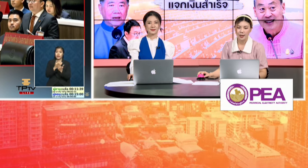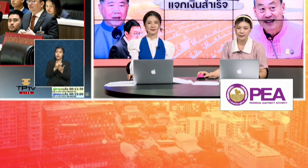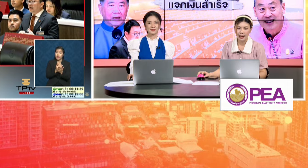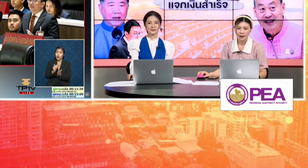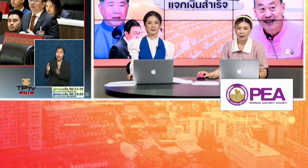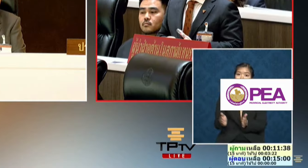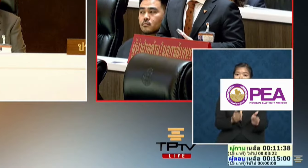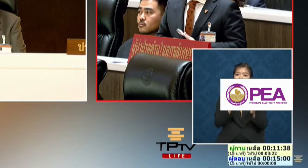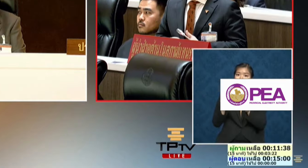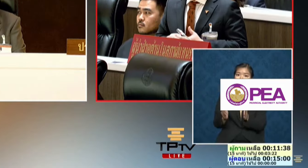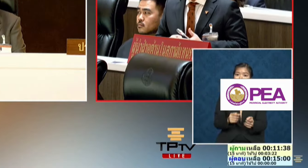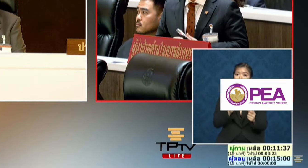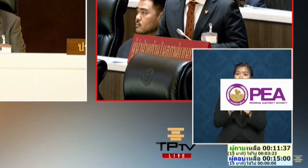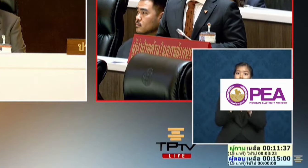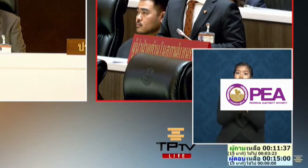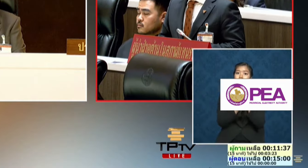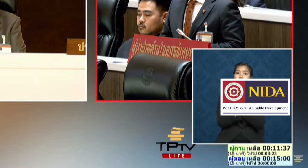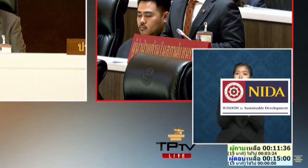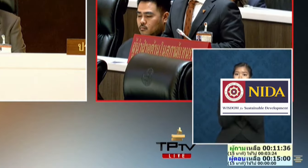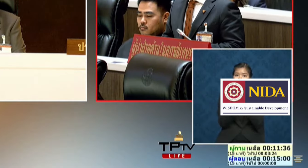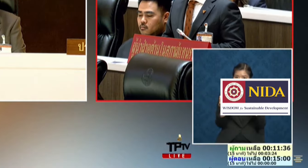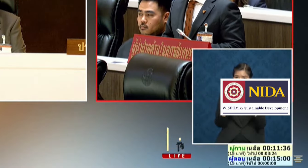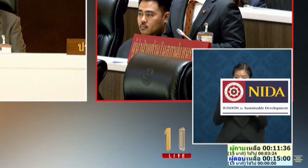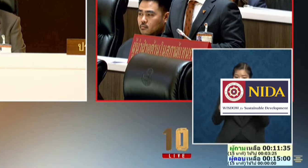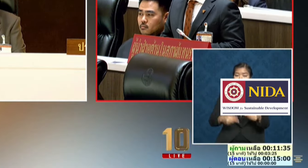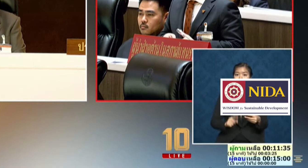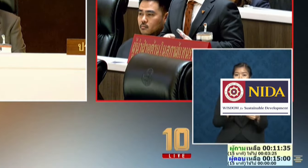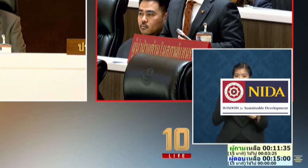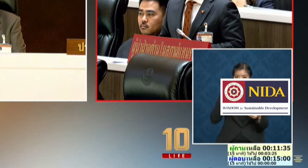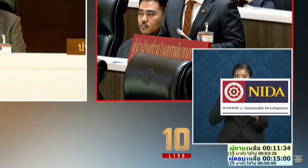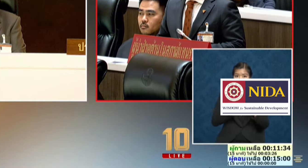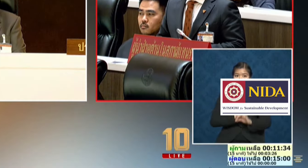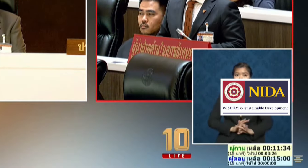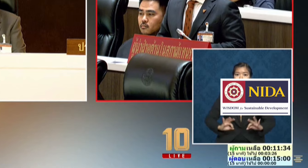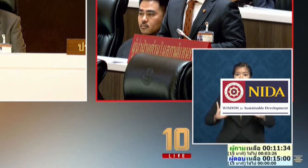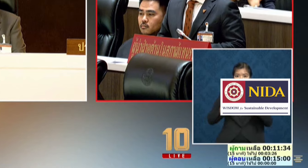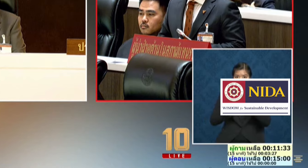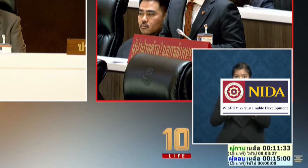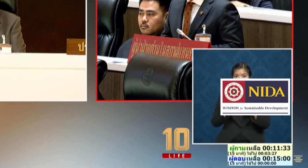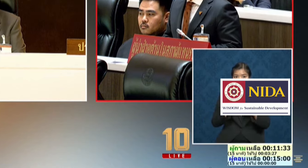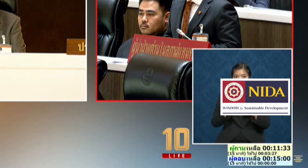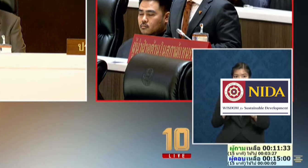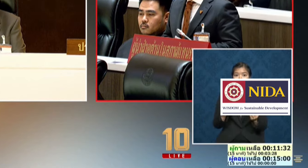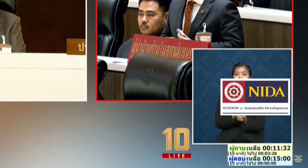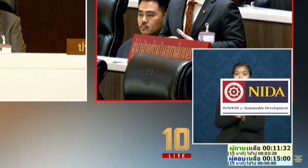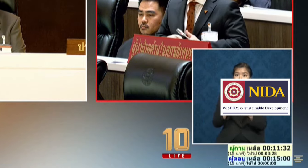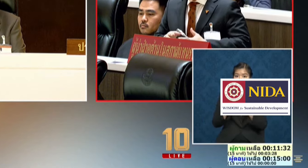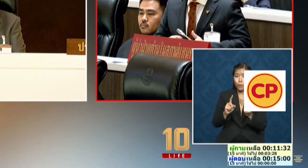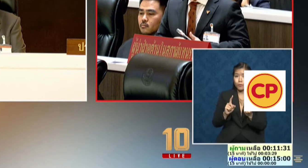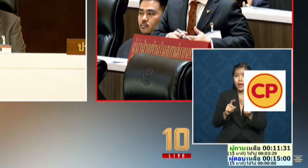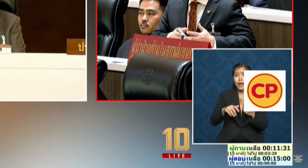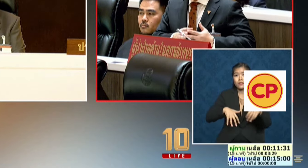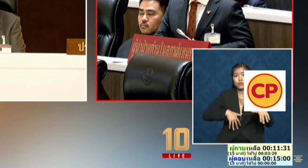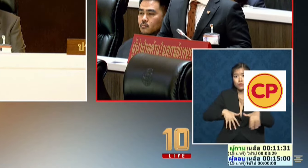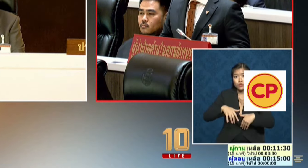สึกว่าเหมือนจะอ่าใช้เวลาอยู่พอสมควรนะก็เลยเป็นประเด็นไปเกี่ยวกับชั้น 14ได้อย่างไรอืระหว่าง